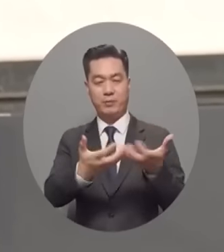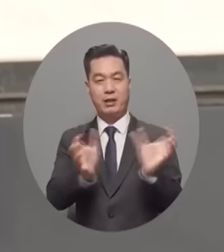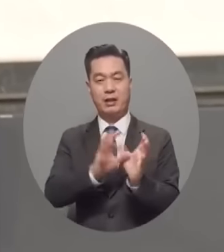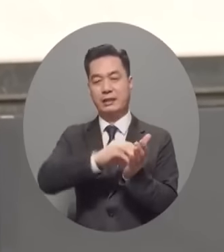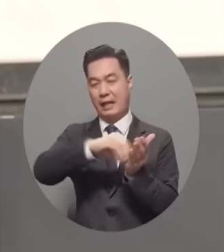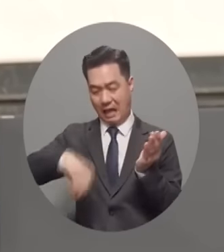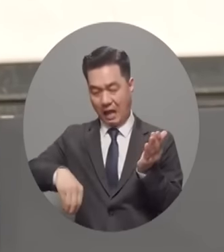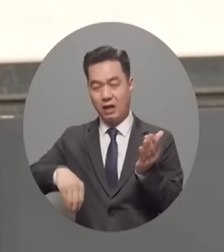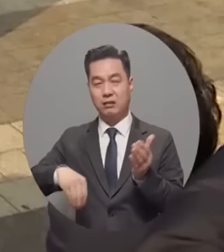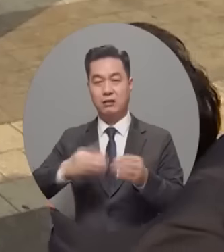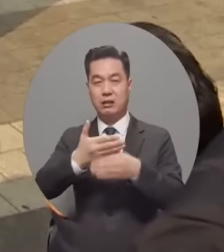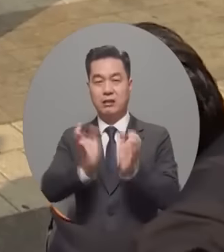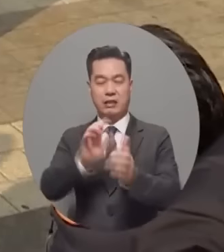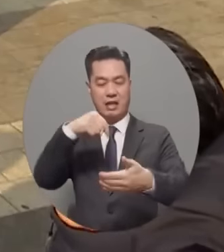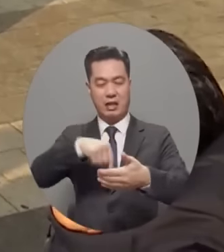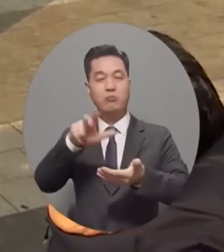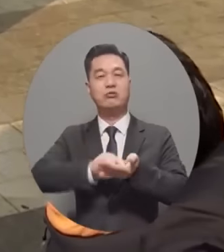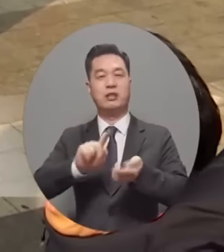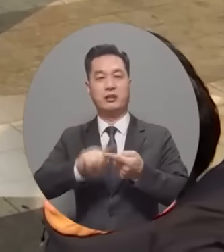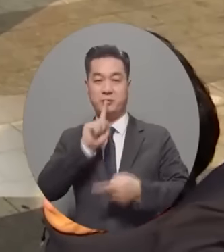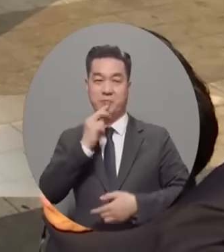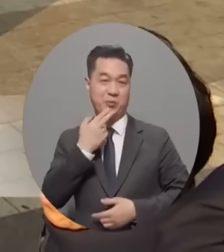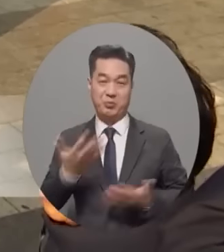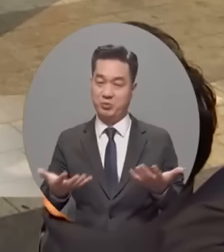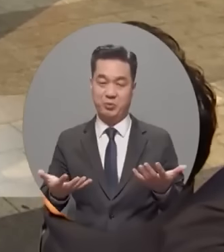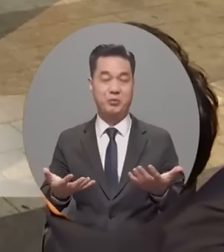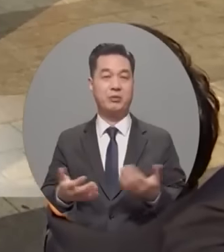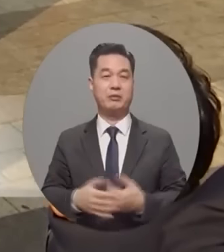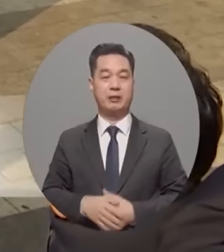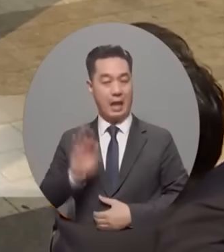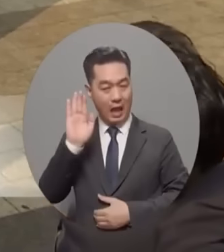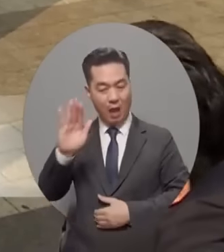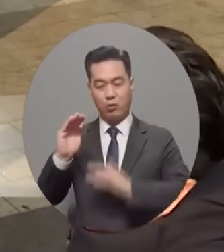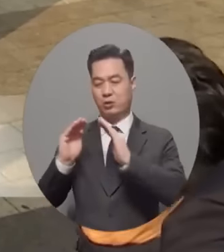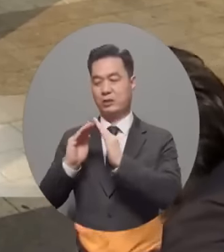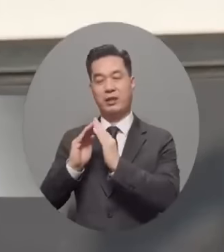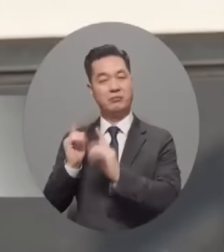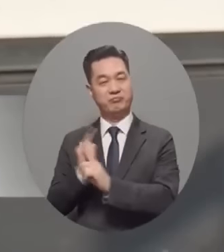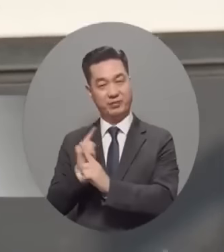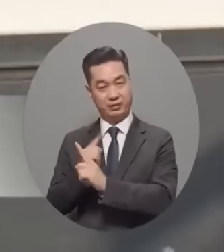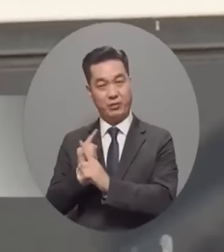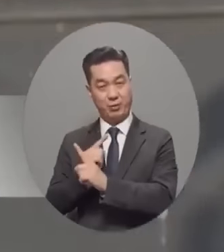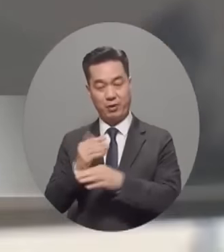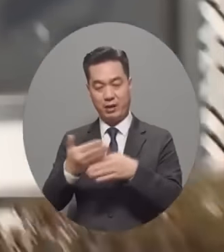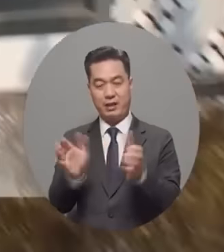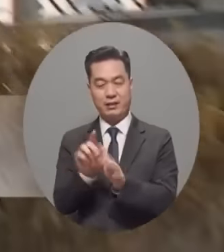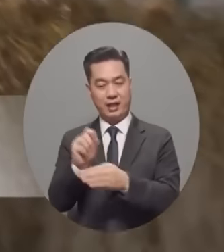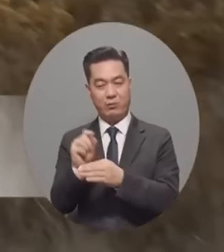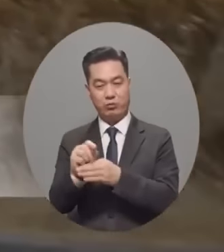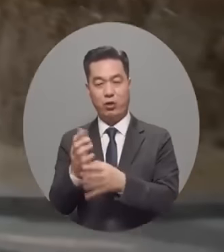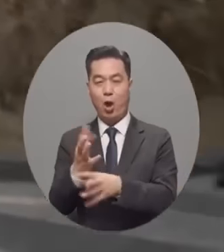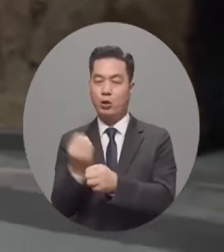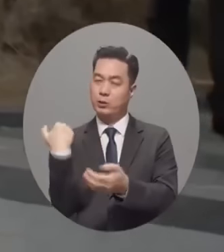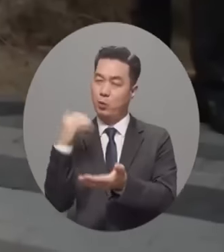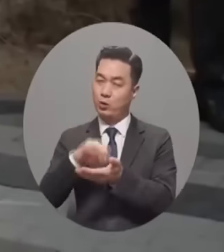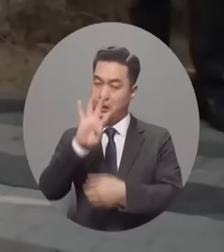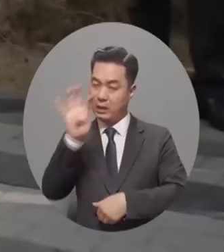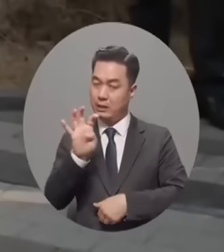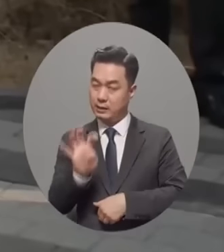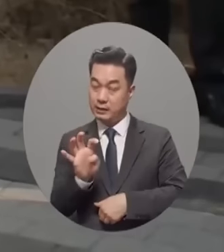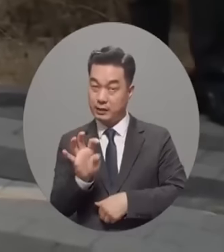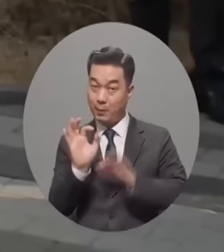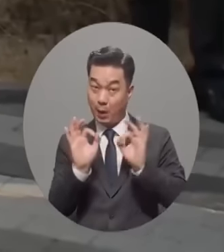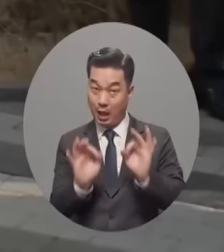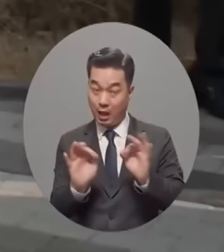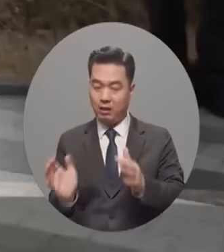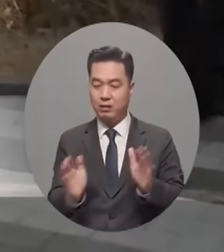대해선 말을 아꼈습니다. 이 대표는 당분간 집에서 치료하며 당무 복귀 시점을 저울질할 걸로 보입니다.